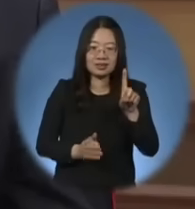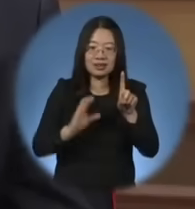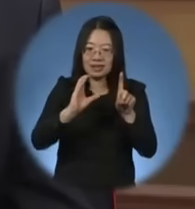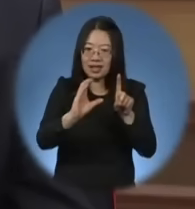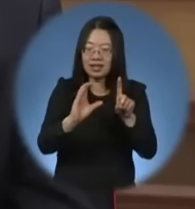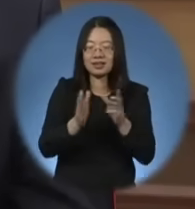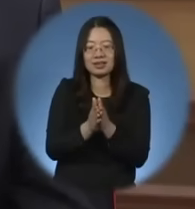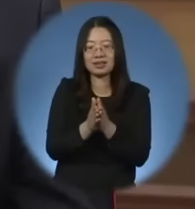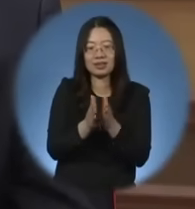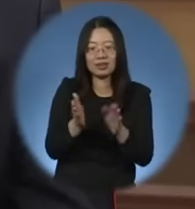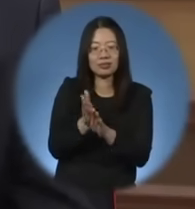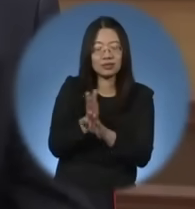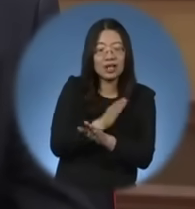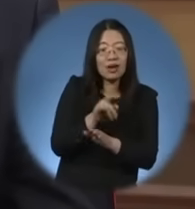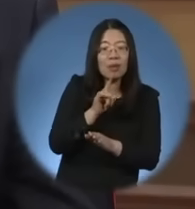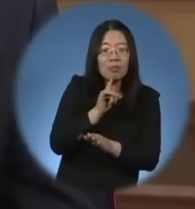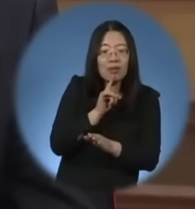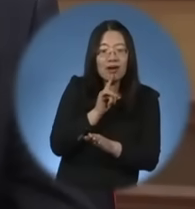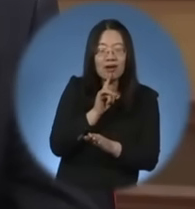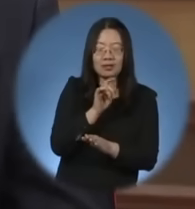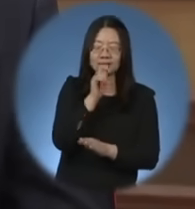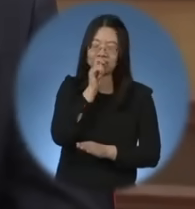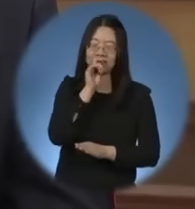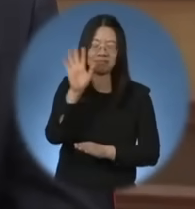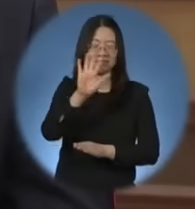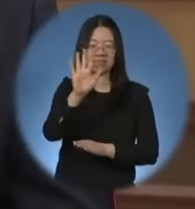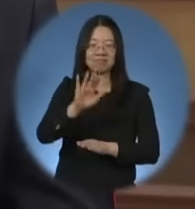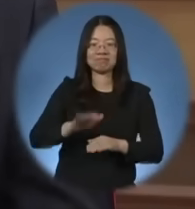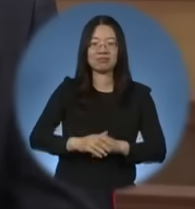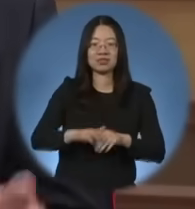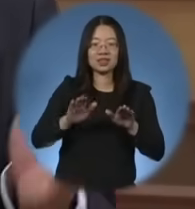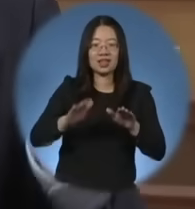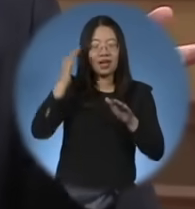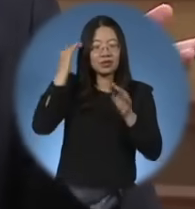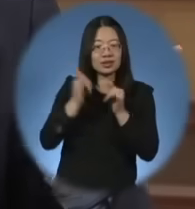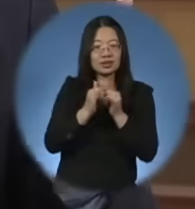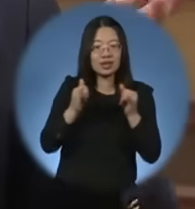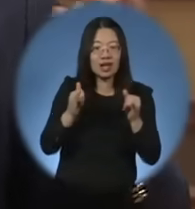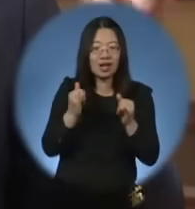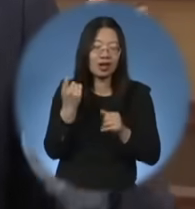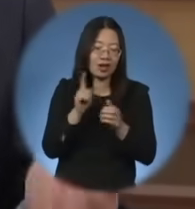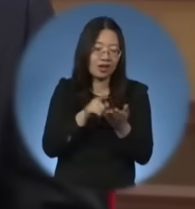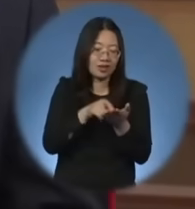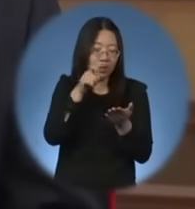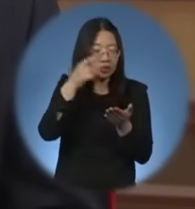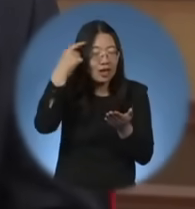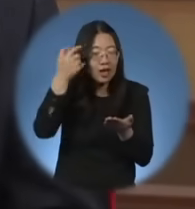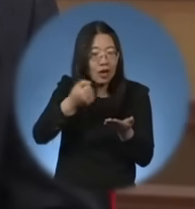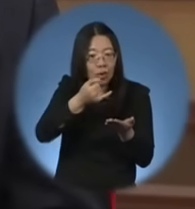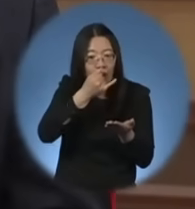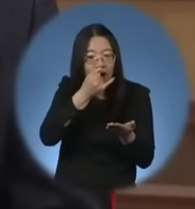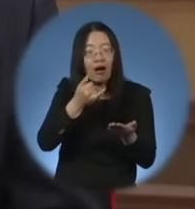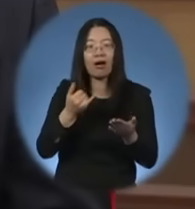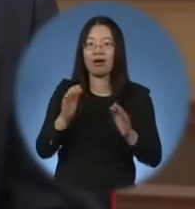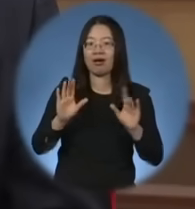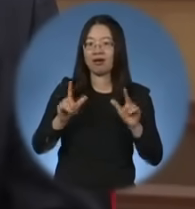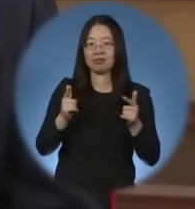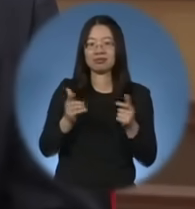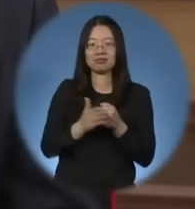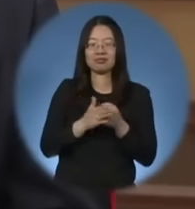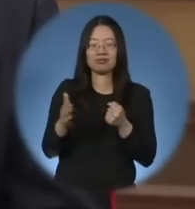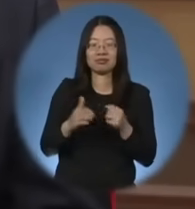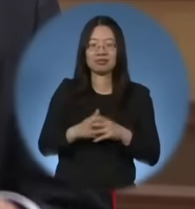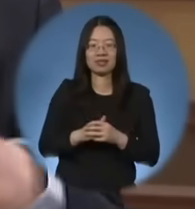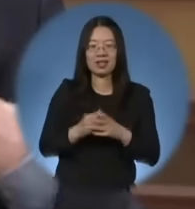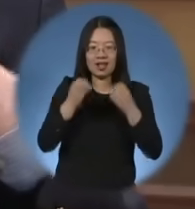21세기에 들어와서 그런 소리가 하지 말아야 된다고 생각해요 지금 한국 사람 세우라고 생각해요 아니죠